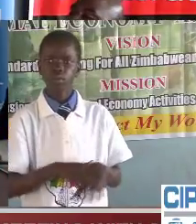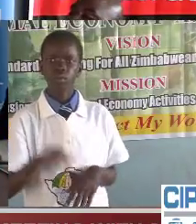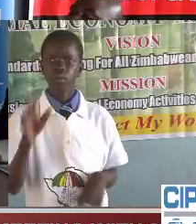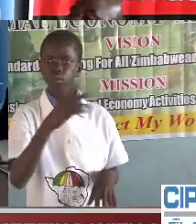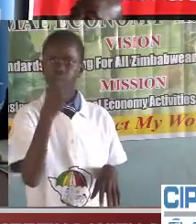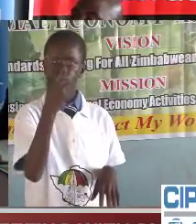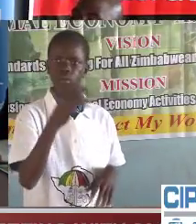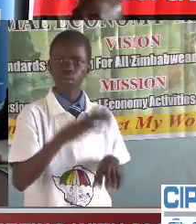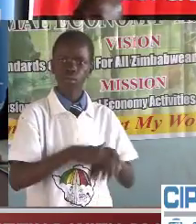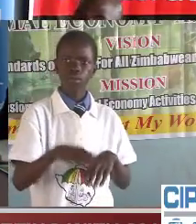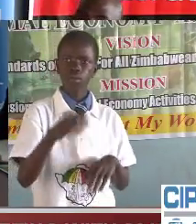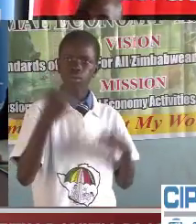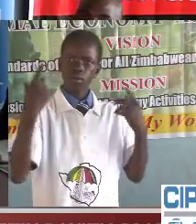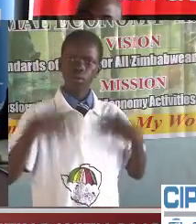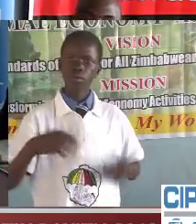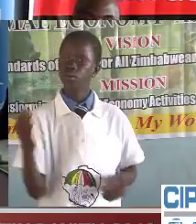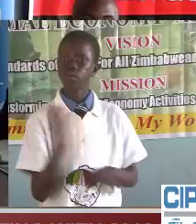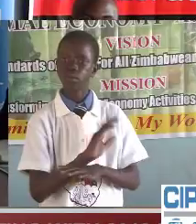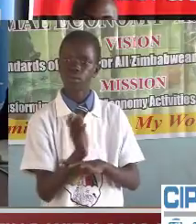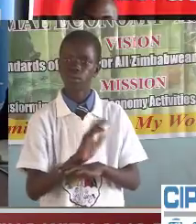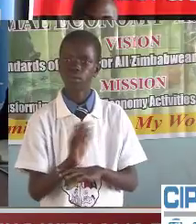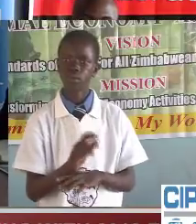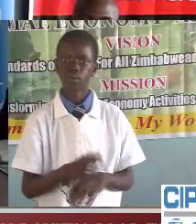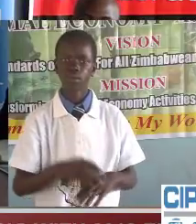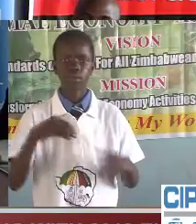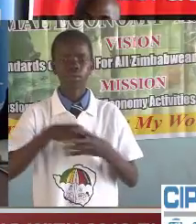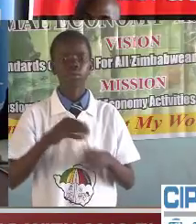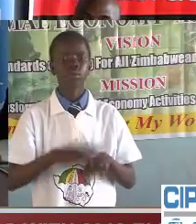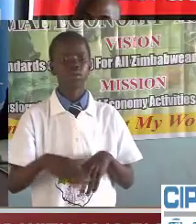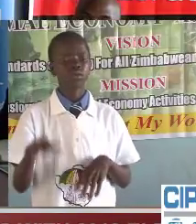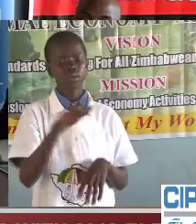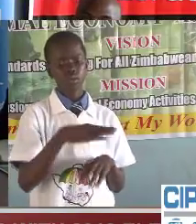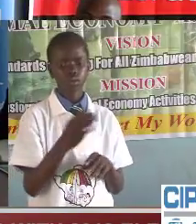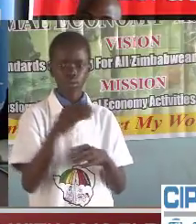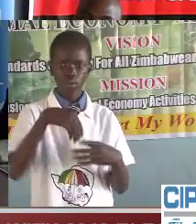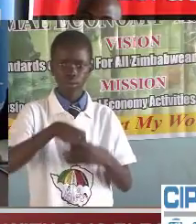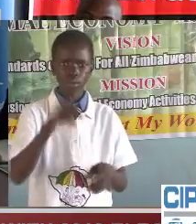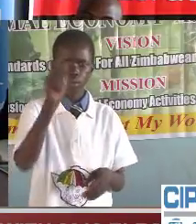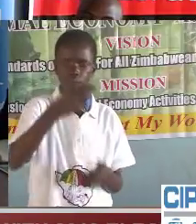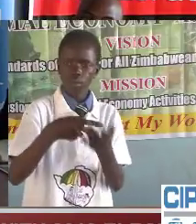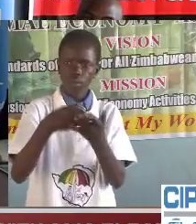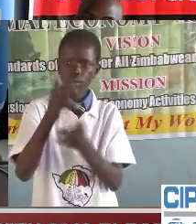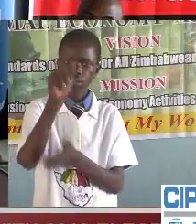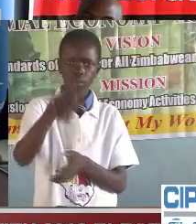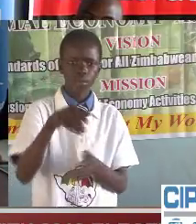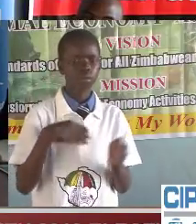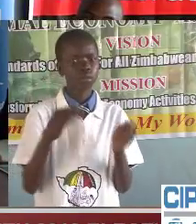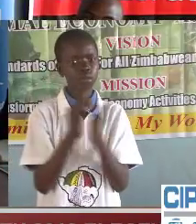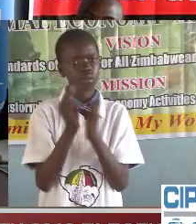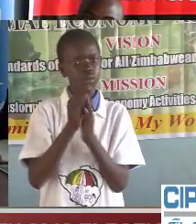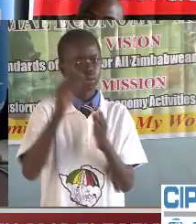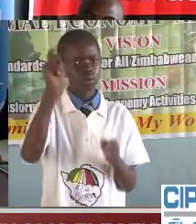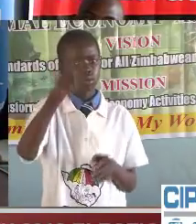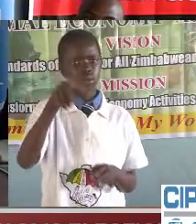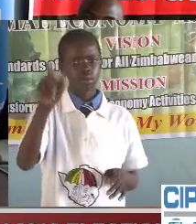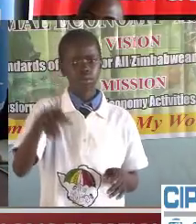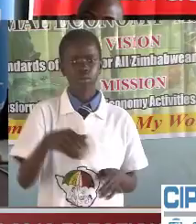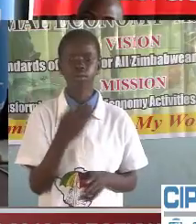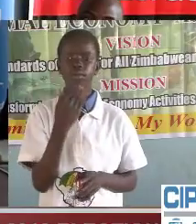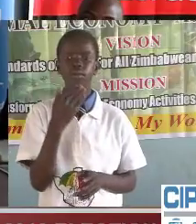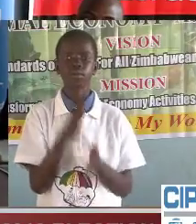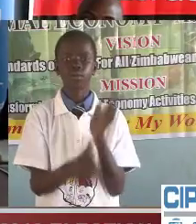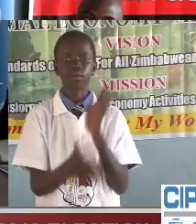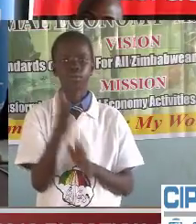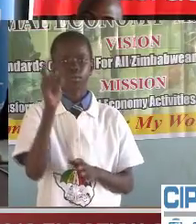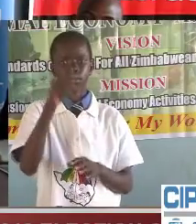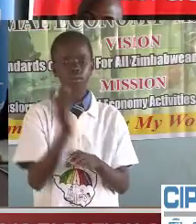vanhu vanorarama nokutengesa, saka mari yavangabhadhara haingafanani newekurodhini. Mutemo wotoisa ipapo wova uri friendly kune vanhu